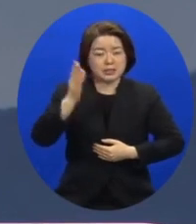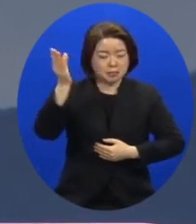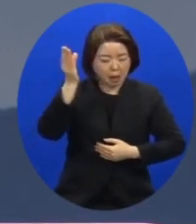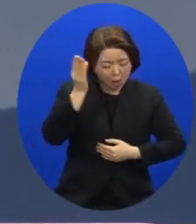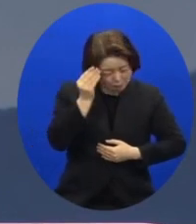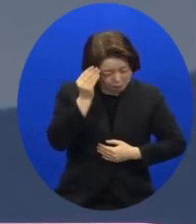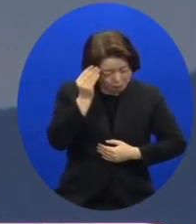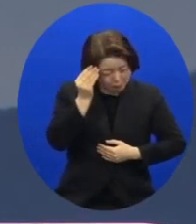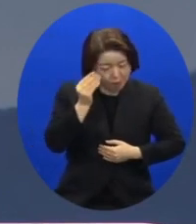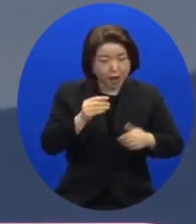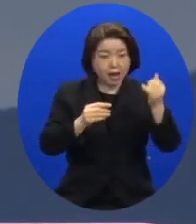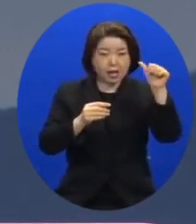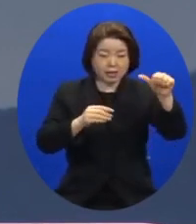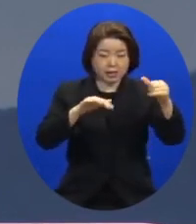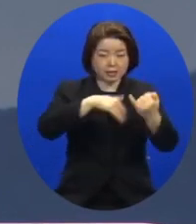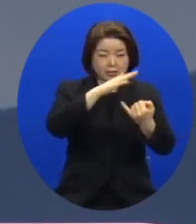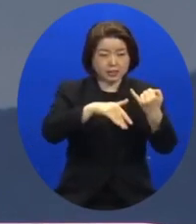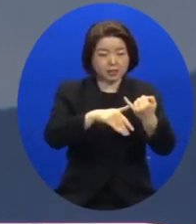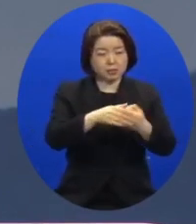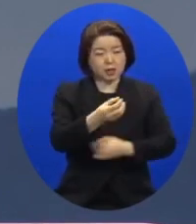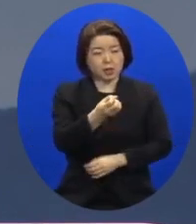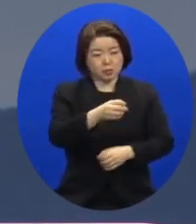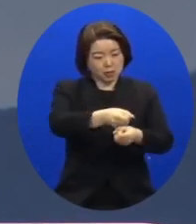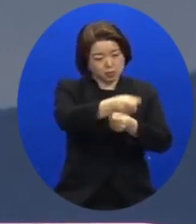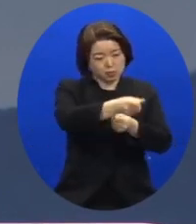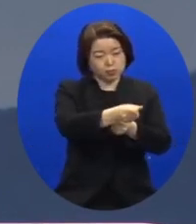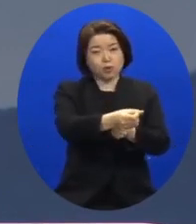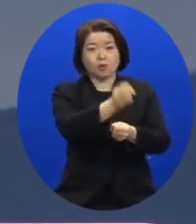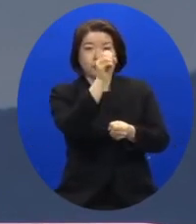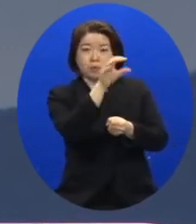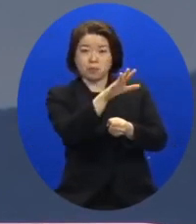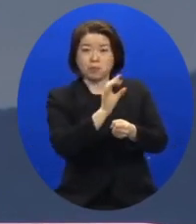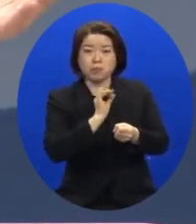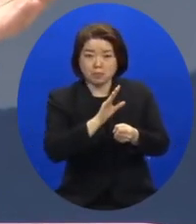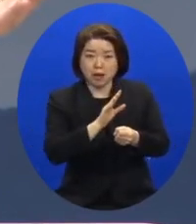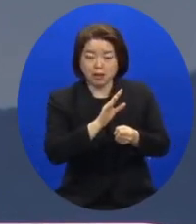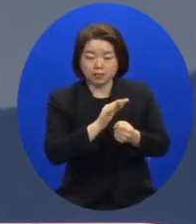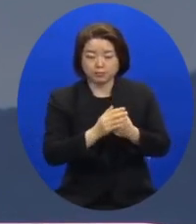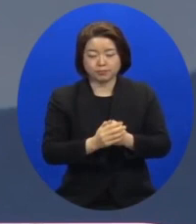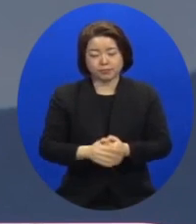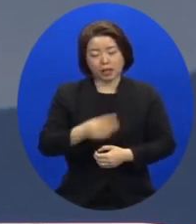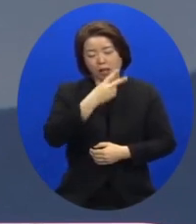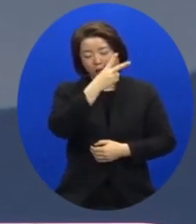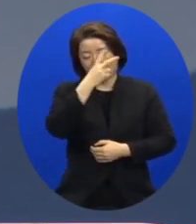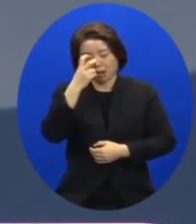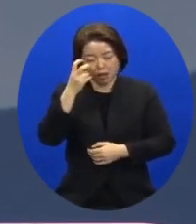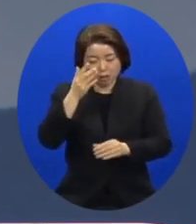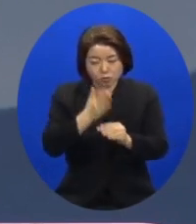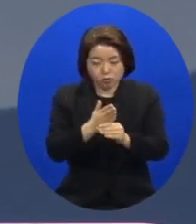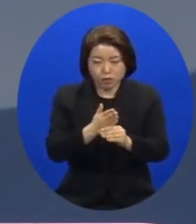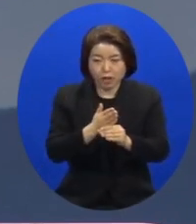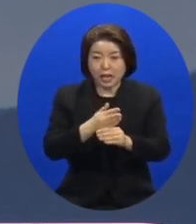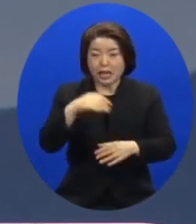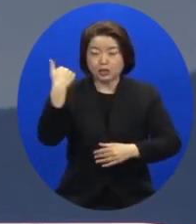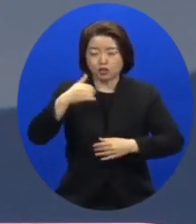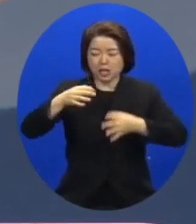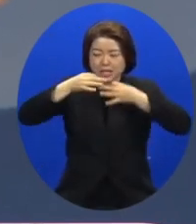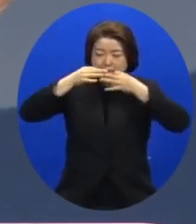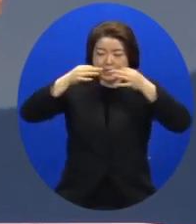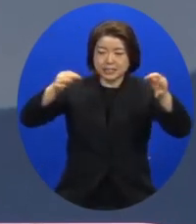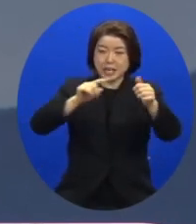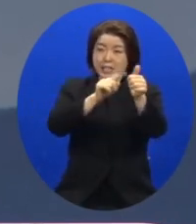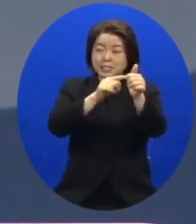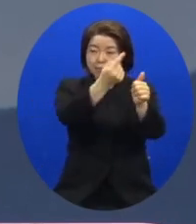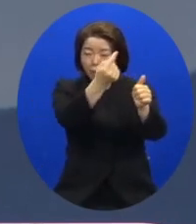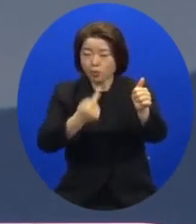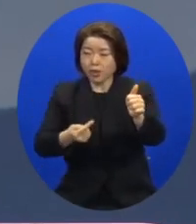있었습니다 그런데 자는데 밤중에 누가 큰 소리로 신랑이 은자 하고 외치는 겁니다